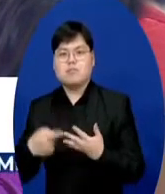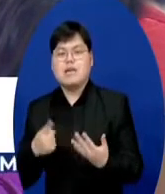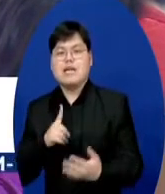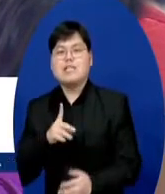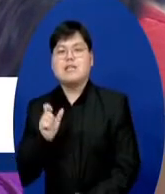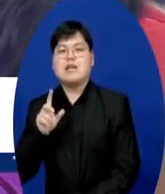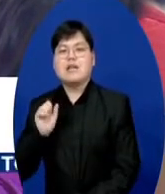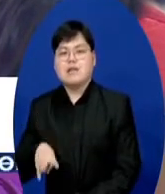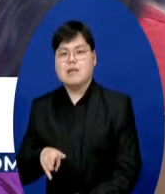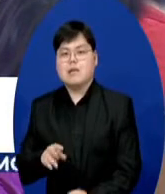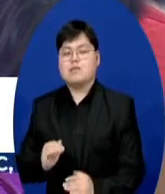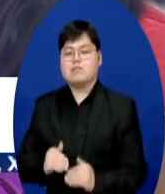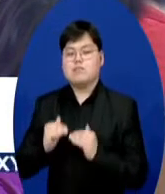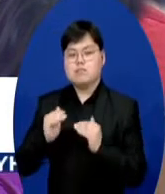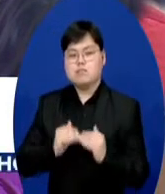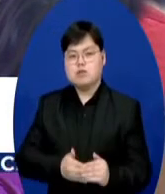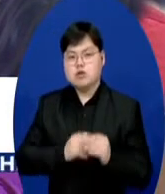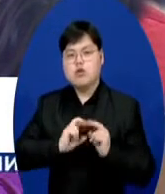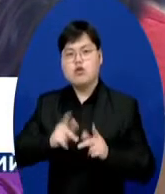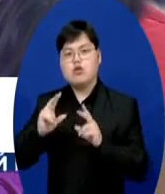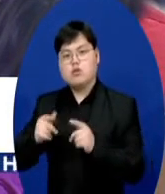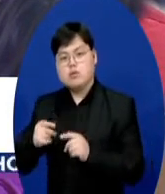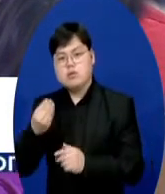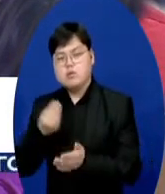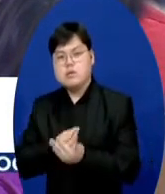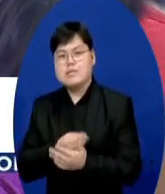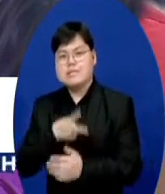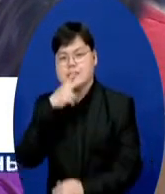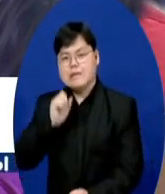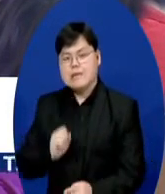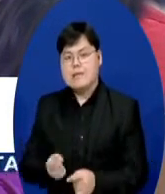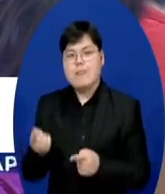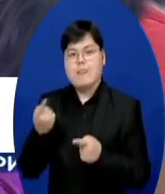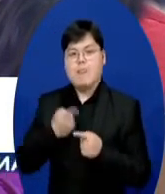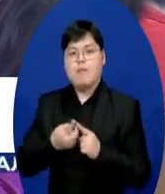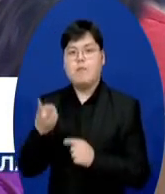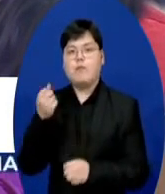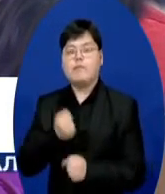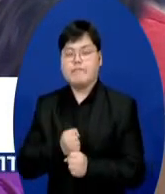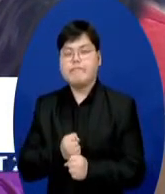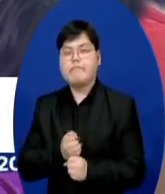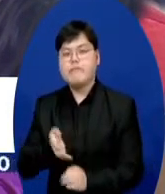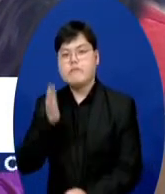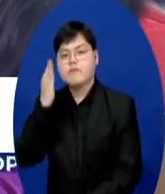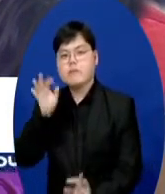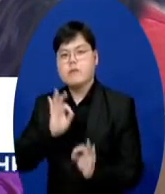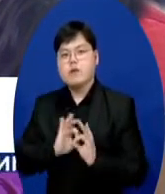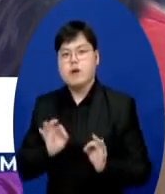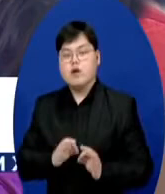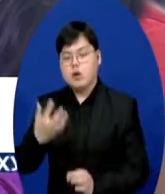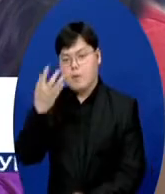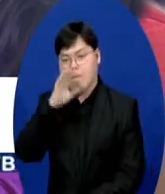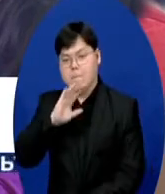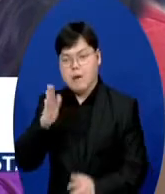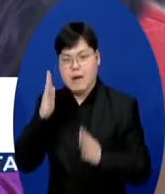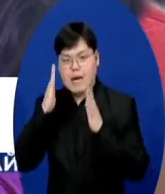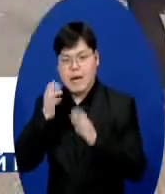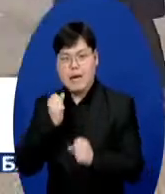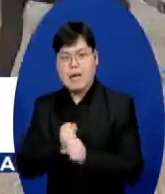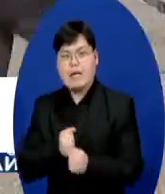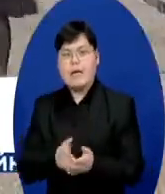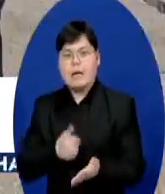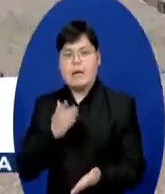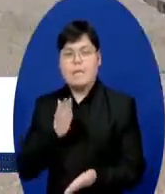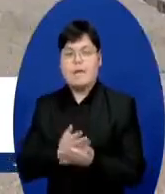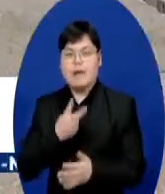шинжилж, одоо шат одоо бас ахиулж өгөх цалингийн нэмэгдэл хэдрэгэд их хөвчлэн бас ийм одоо арга хэмжээнүүдийг цаашдаа бас ашиг төрийн зүгээс авч